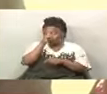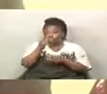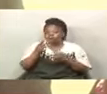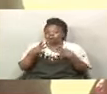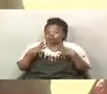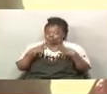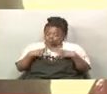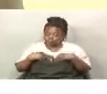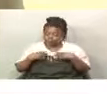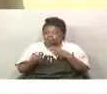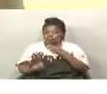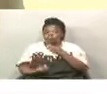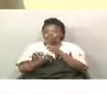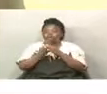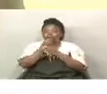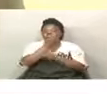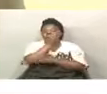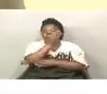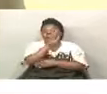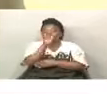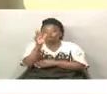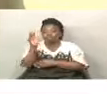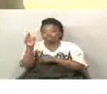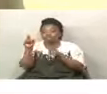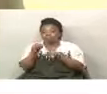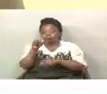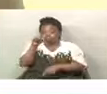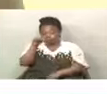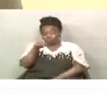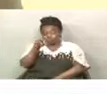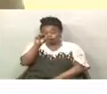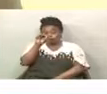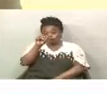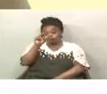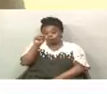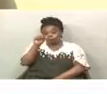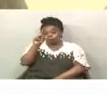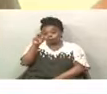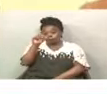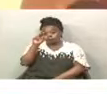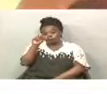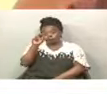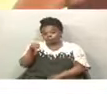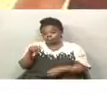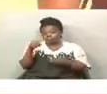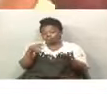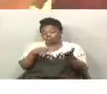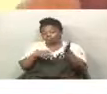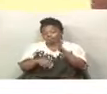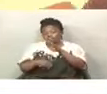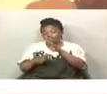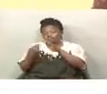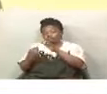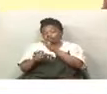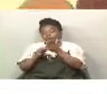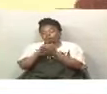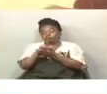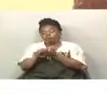n'asiima okusimba omuti era enkuuka eno yaweebwayo okuzza embeera y'obutonde